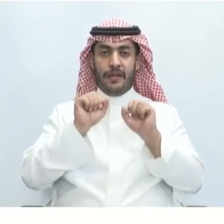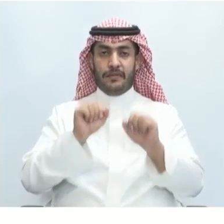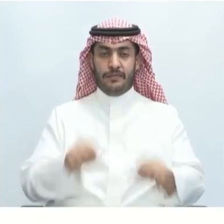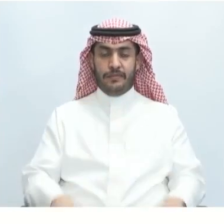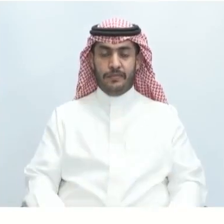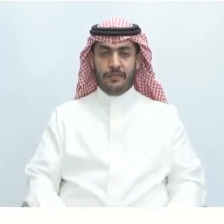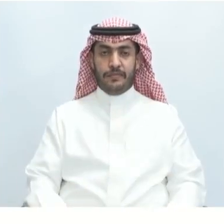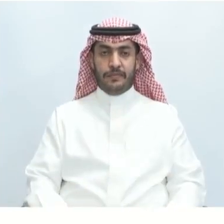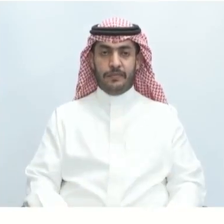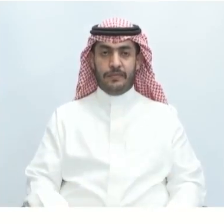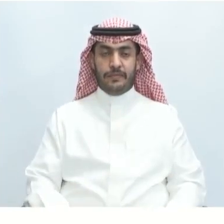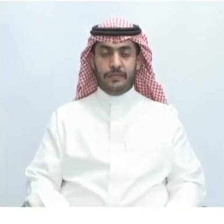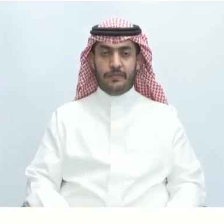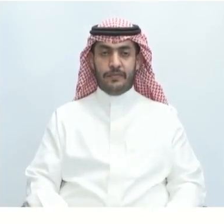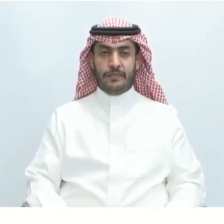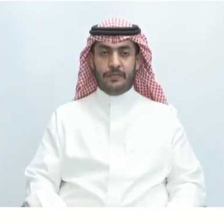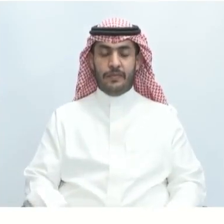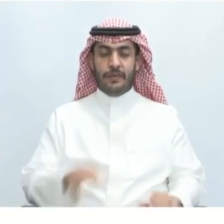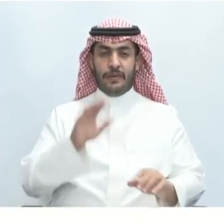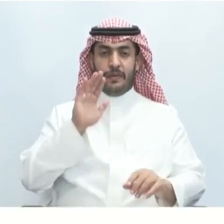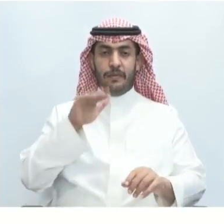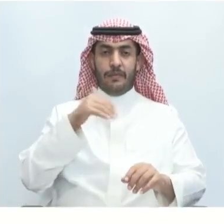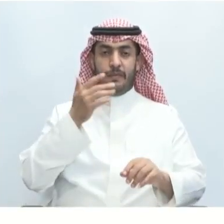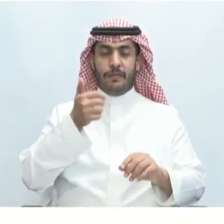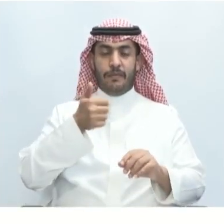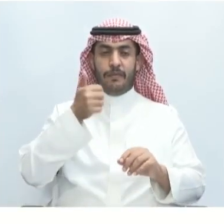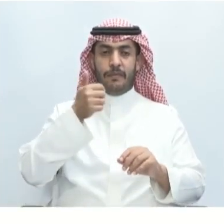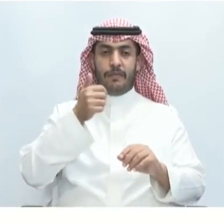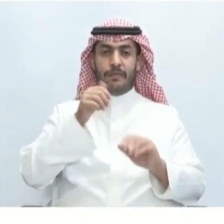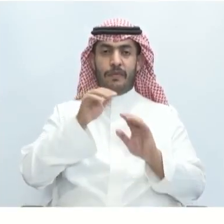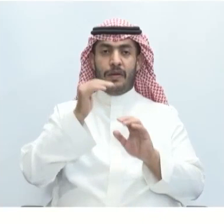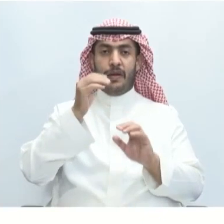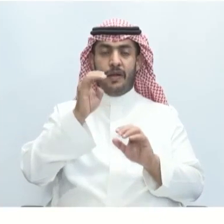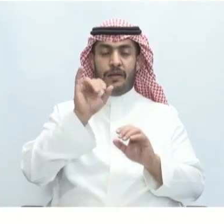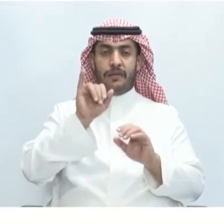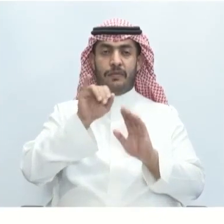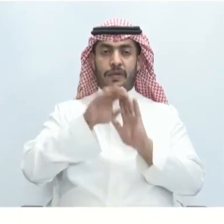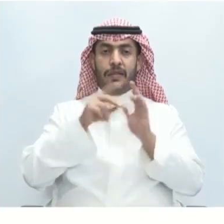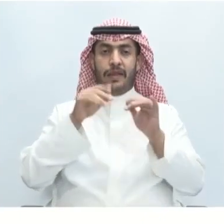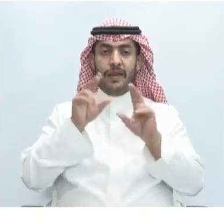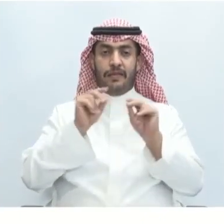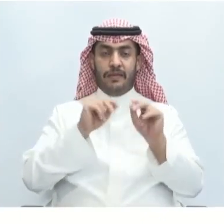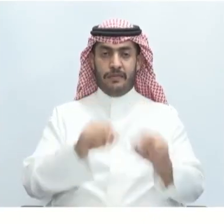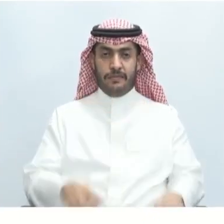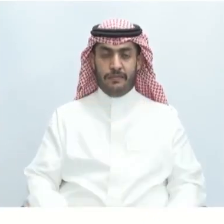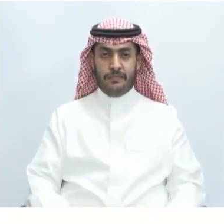طاقه استيعابيه له مزايا وبالتاكيد لديه حجم من الطاقه الاستيعابيه